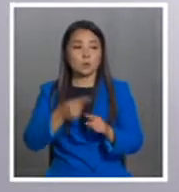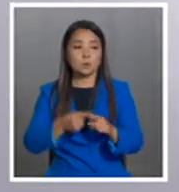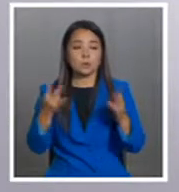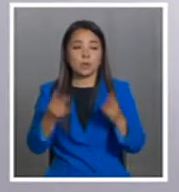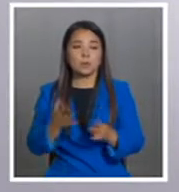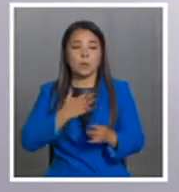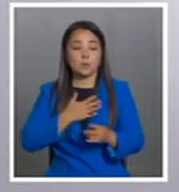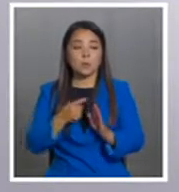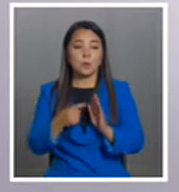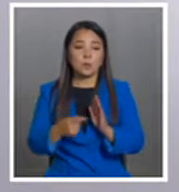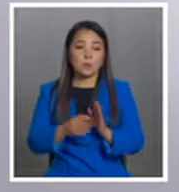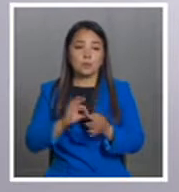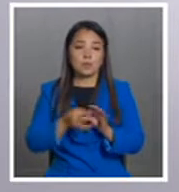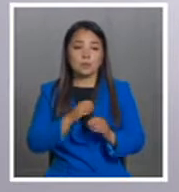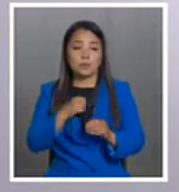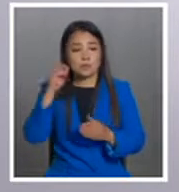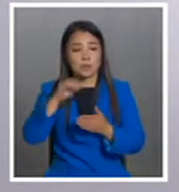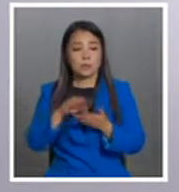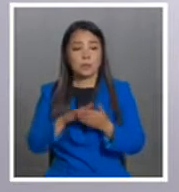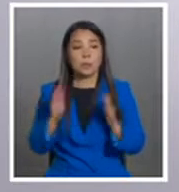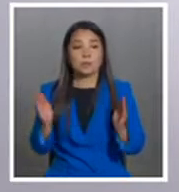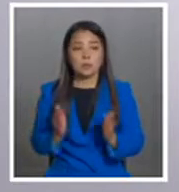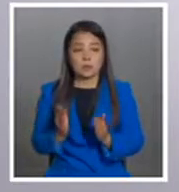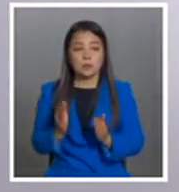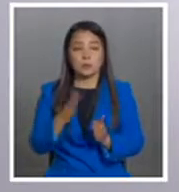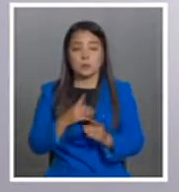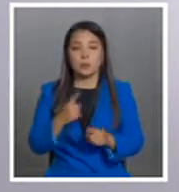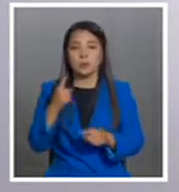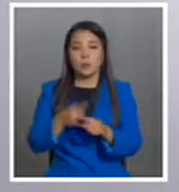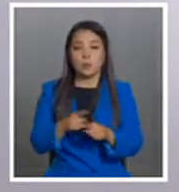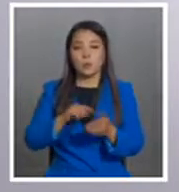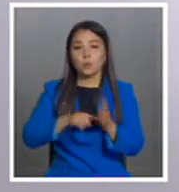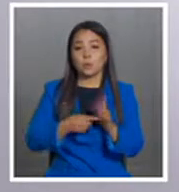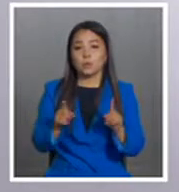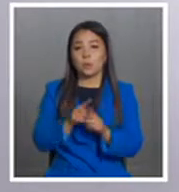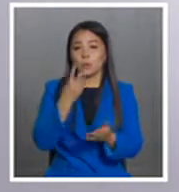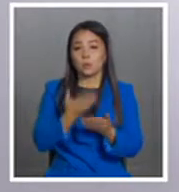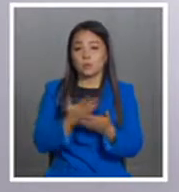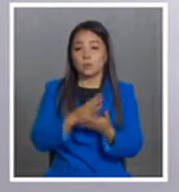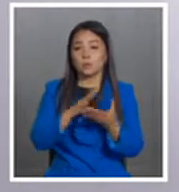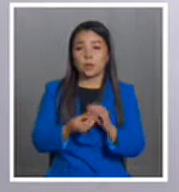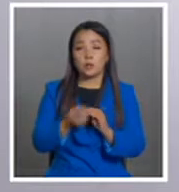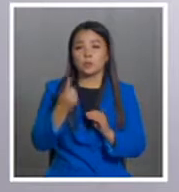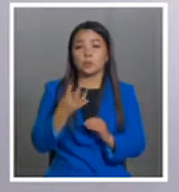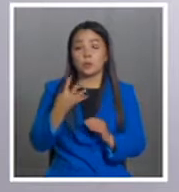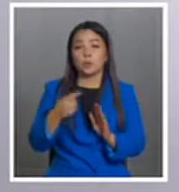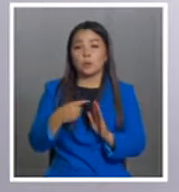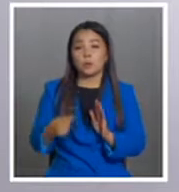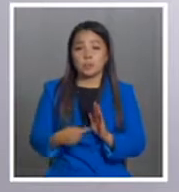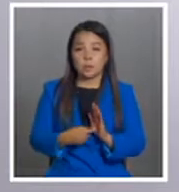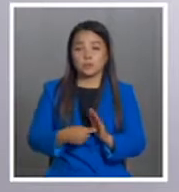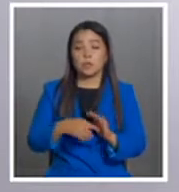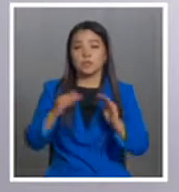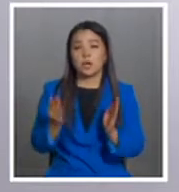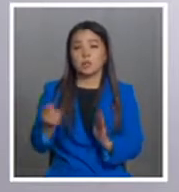олардың бөлімдерінің ең кіші ортақ еселігін тауып, тоқтауыш көбейткіштерін көрсетіп, сонда бізде 104 бөлінген шашаның